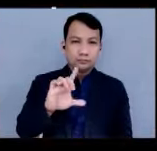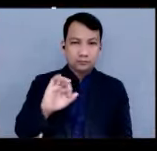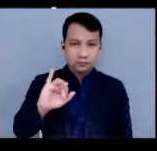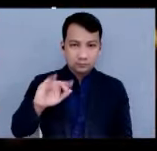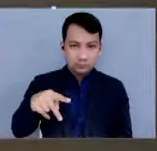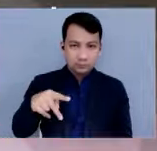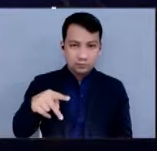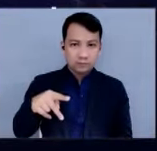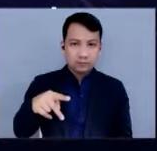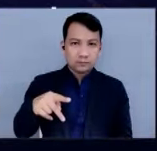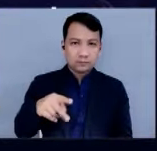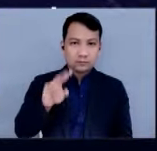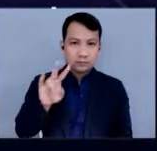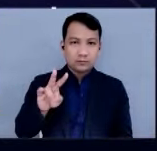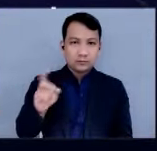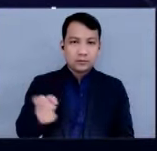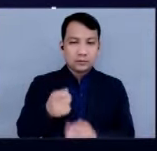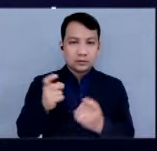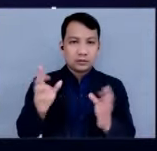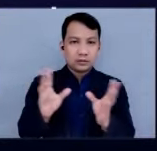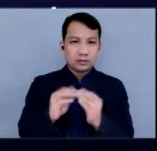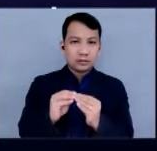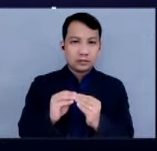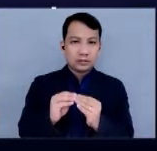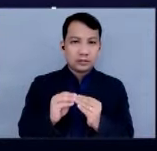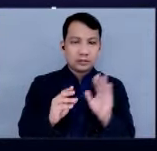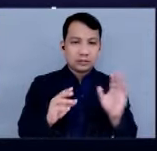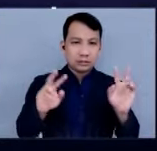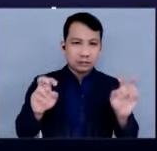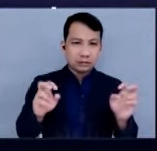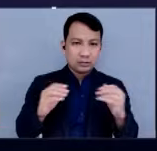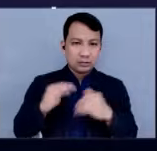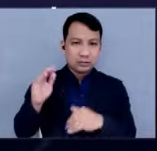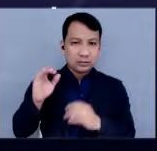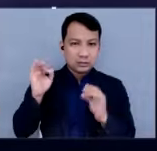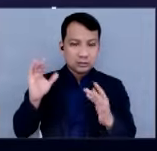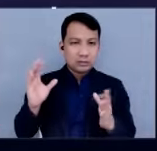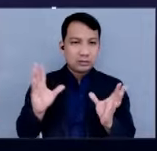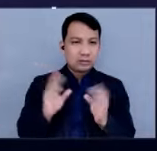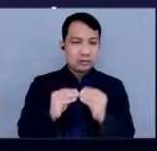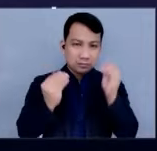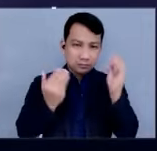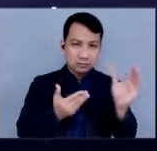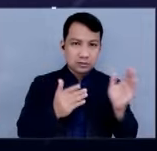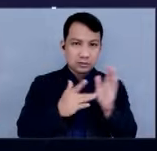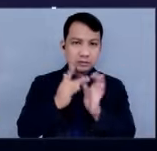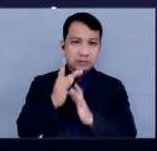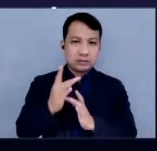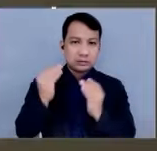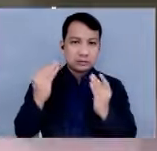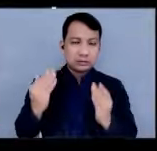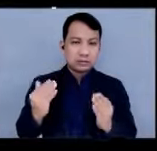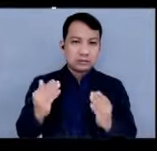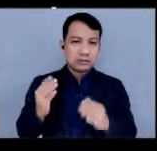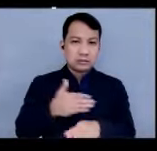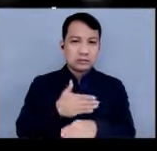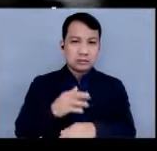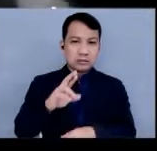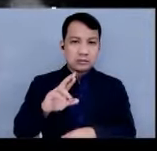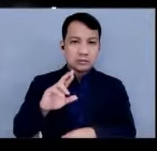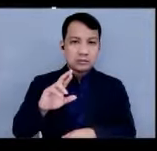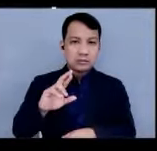Sins. Nakabase sa Seven Deadly Sins ang title ng 9 songs, alinsunod sa Christian teachings gaya ng kantang Wrath.